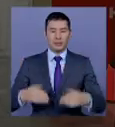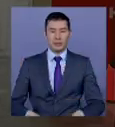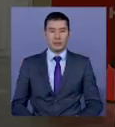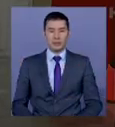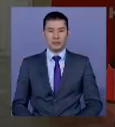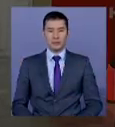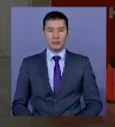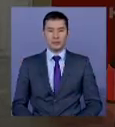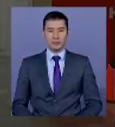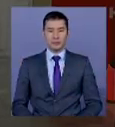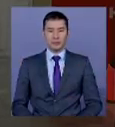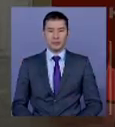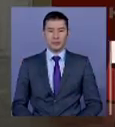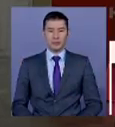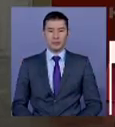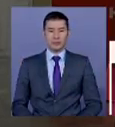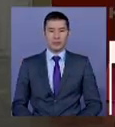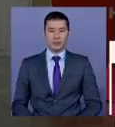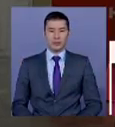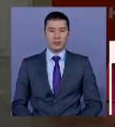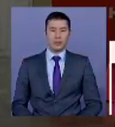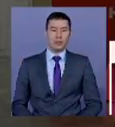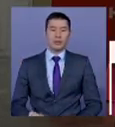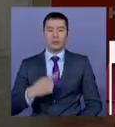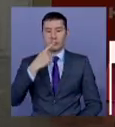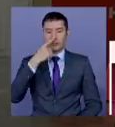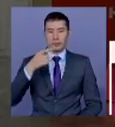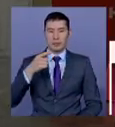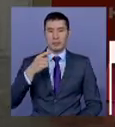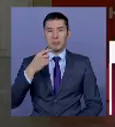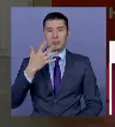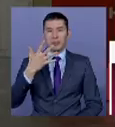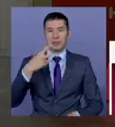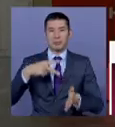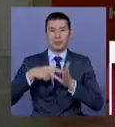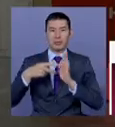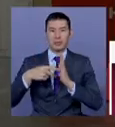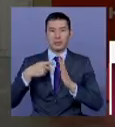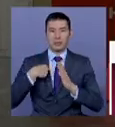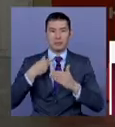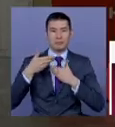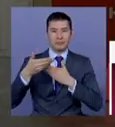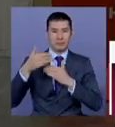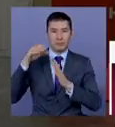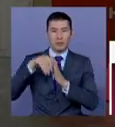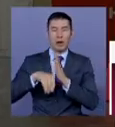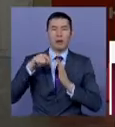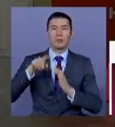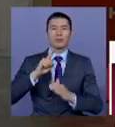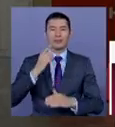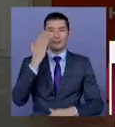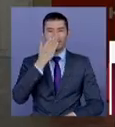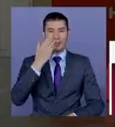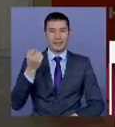мен 5 проектке түстім. Яғни оның 5-еуі де сериал. Әзірге